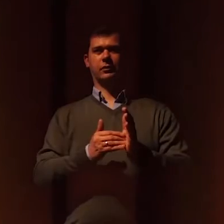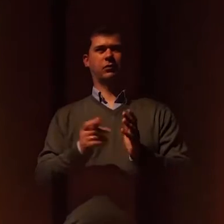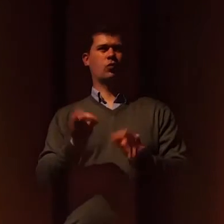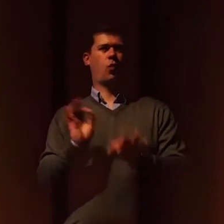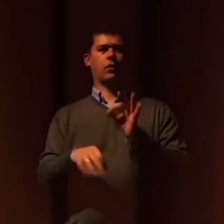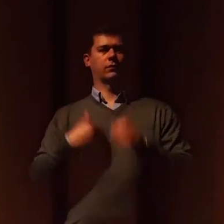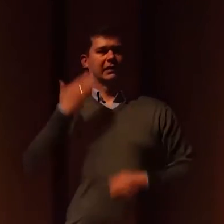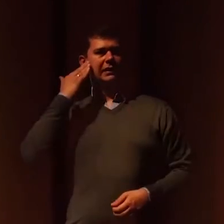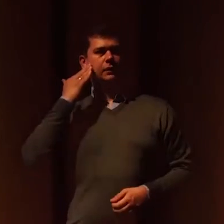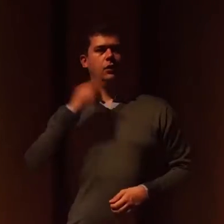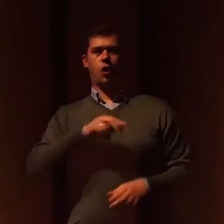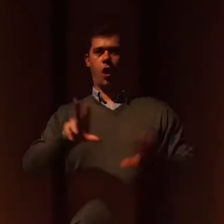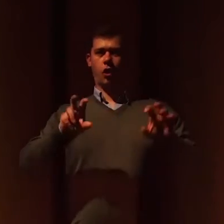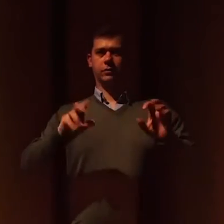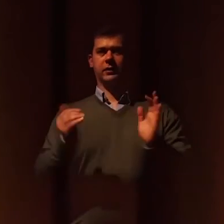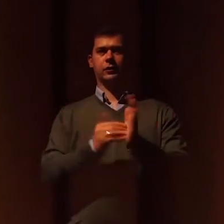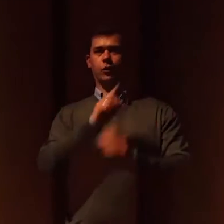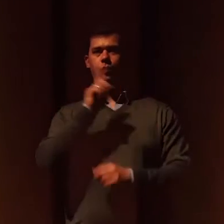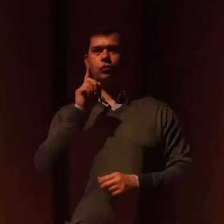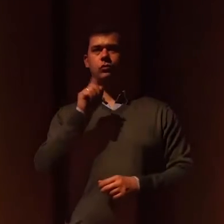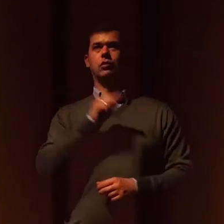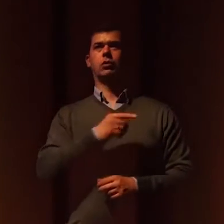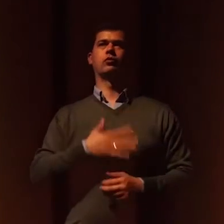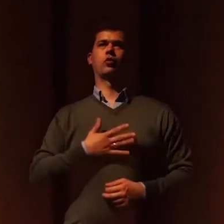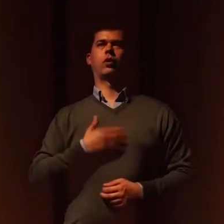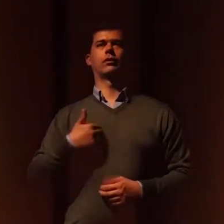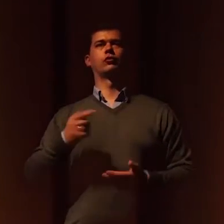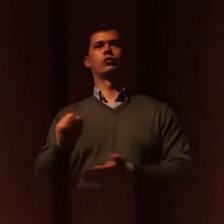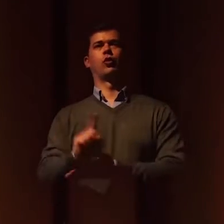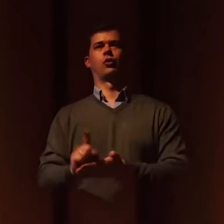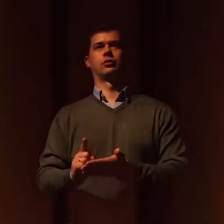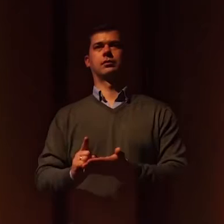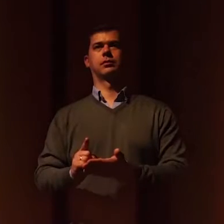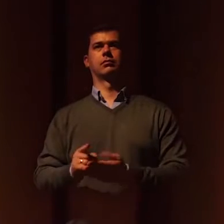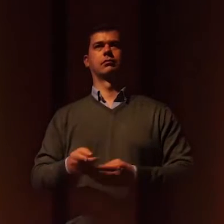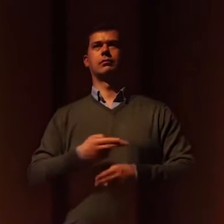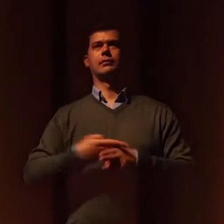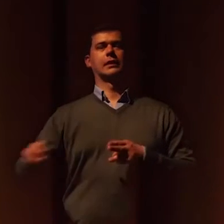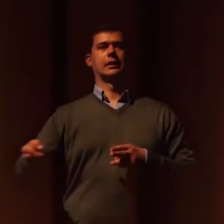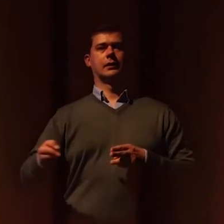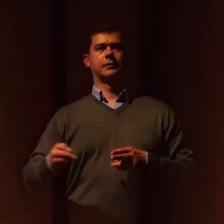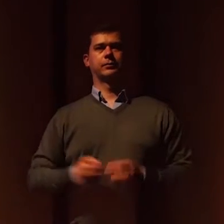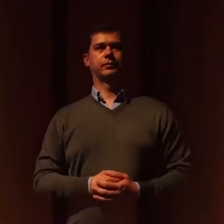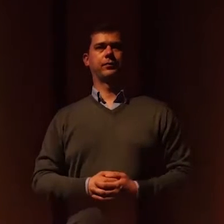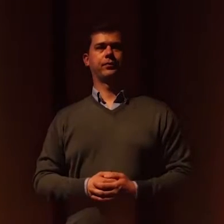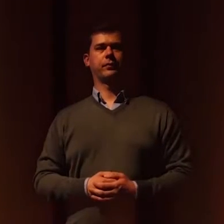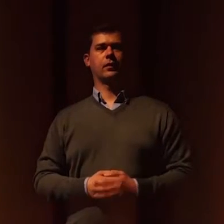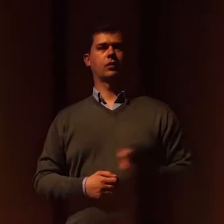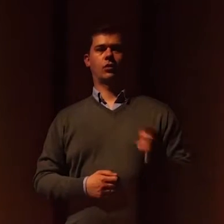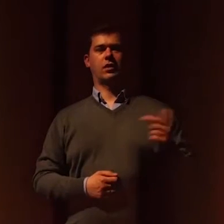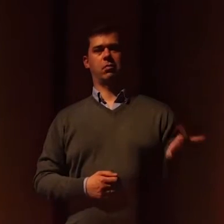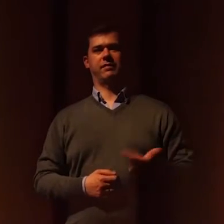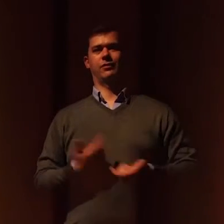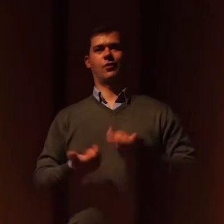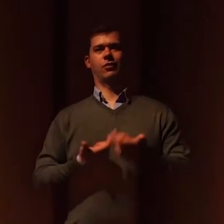w tej chwili osób które w taki sposób określiły się w ostatnim spisie powszechnym No nie powinna